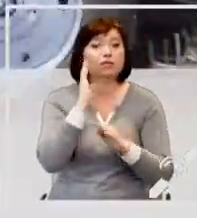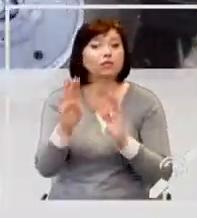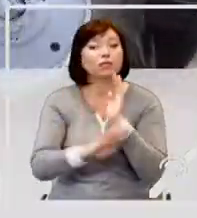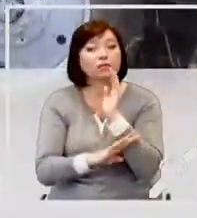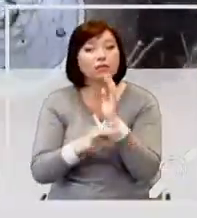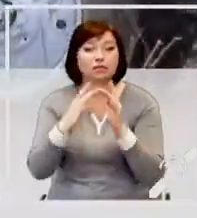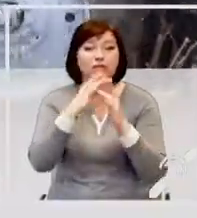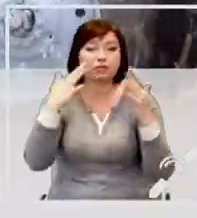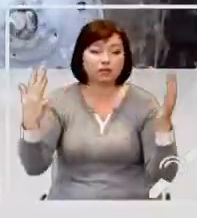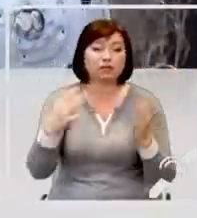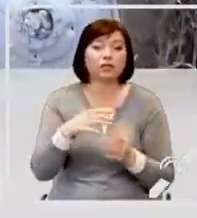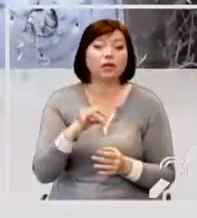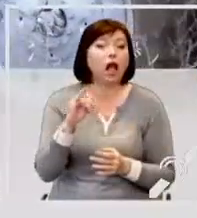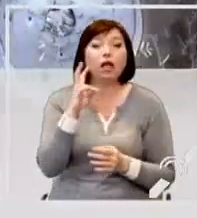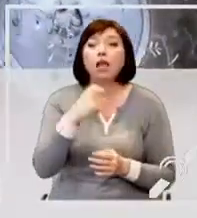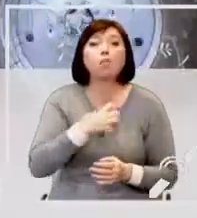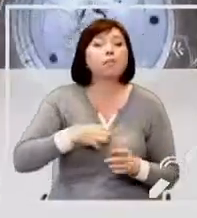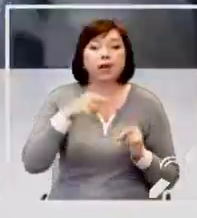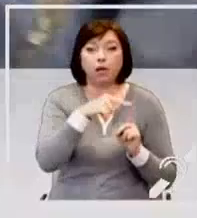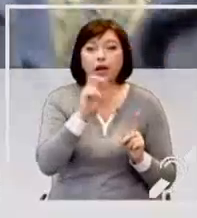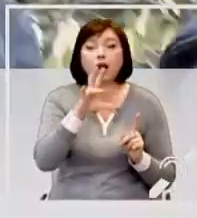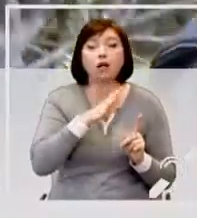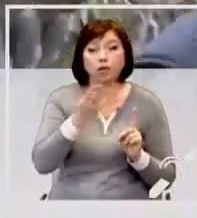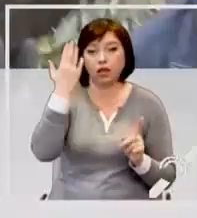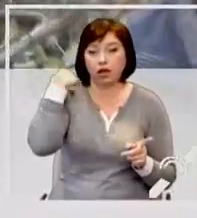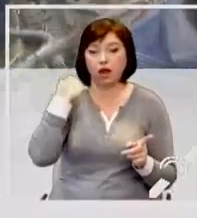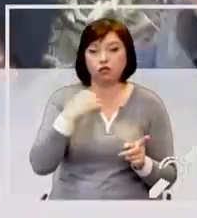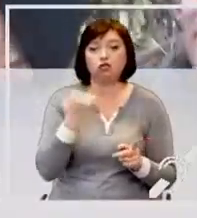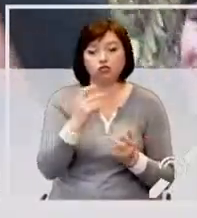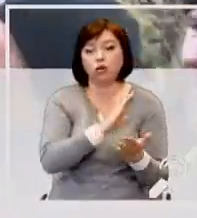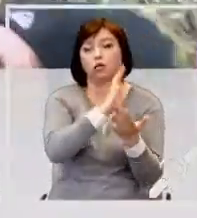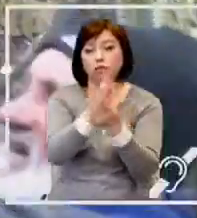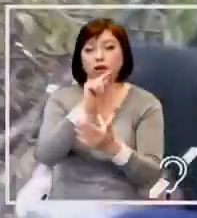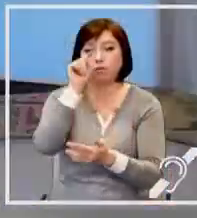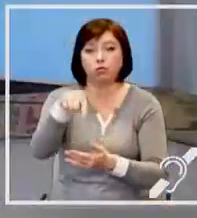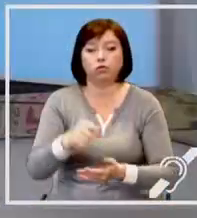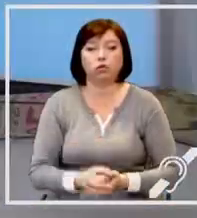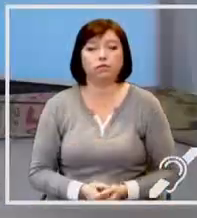ocoalele silvice locale și nu la primării, așa cum se întâmpla în 2022.